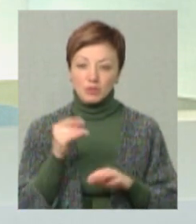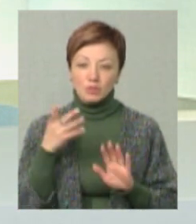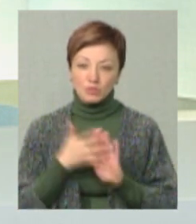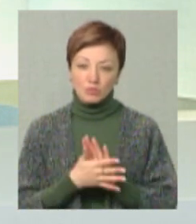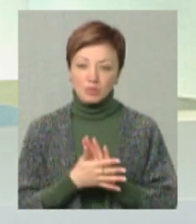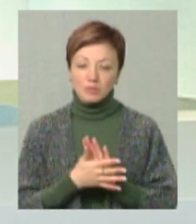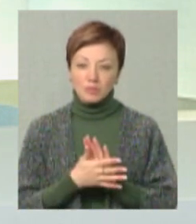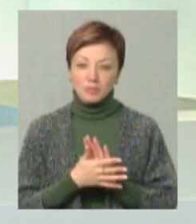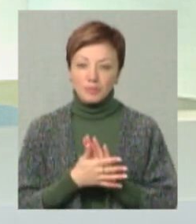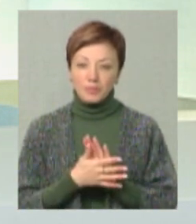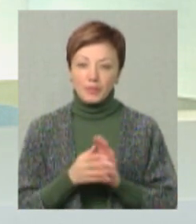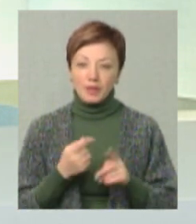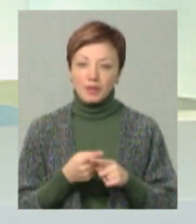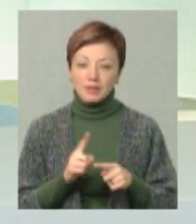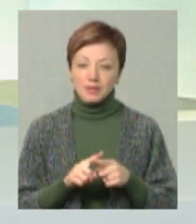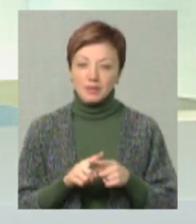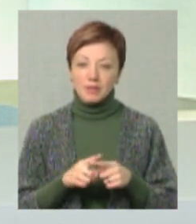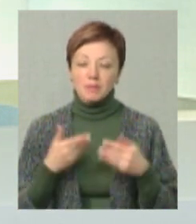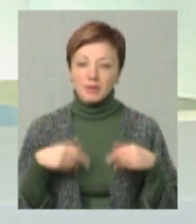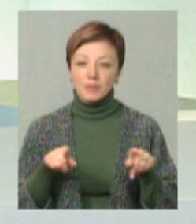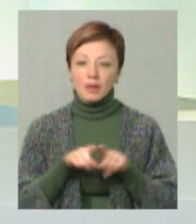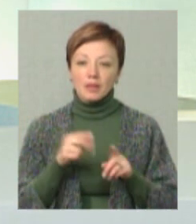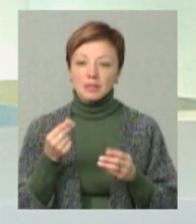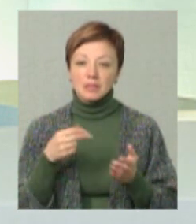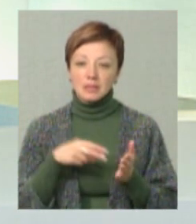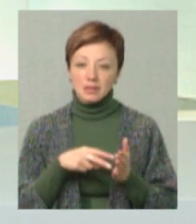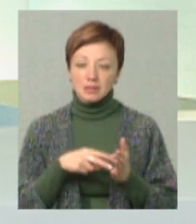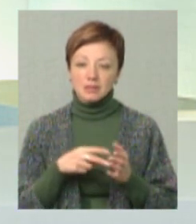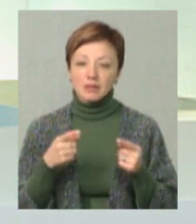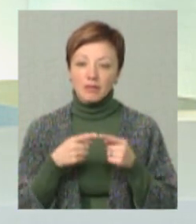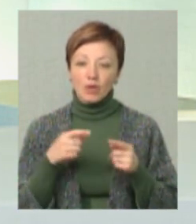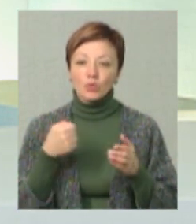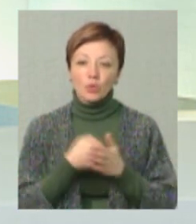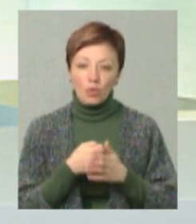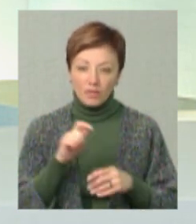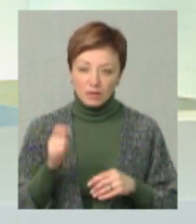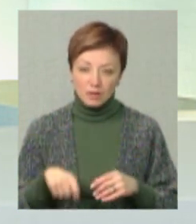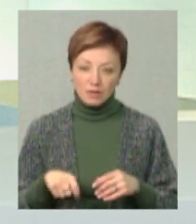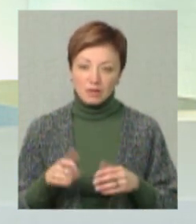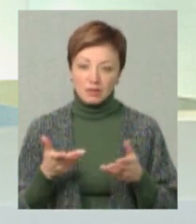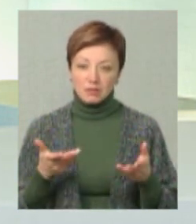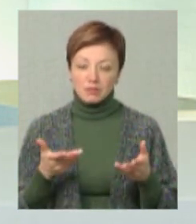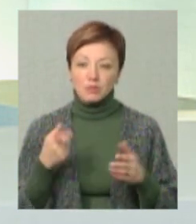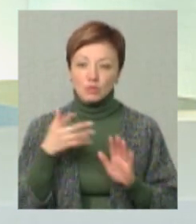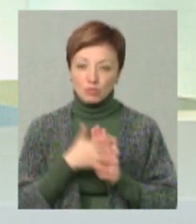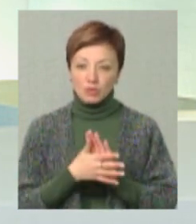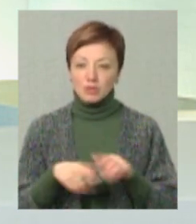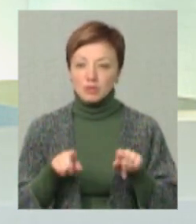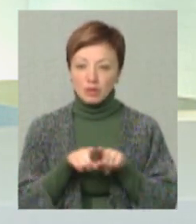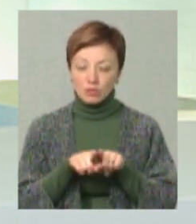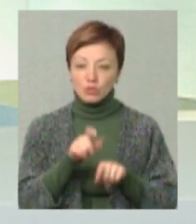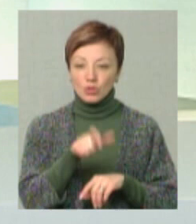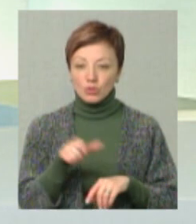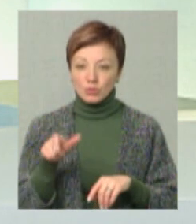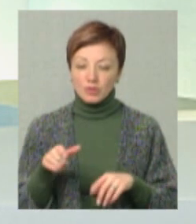все розуміємо. І це, ми по такій ціні здавали і до того, так, до війни, тому що ми розуміємо, що